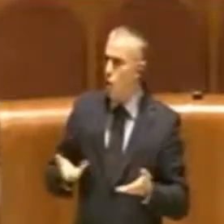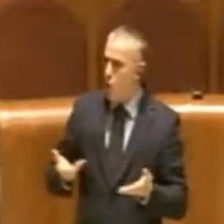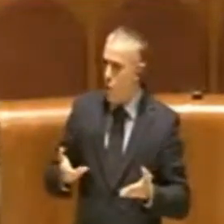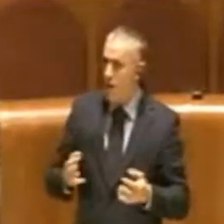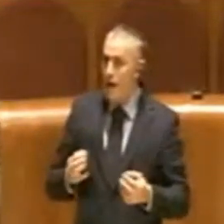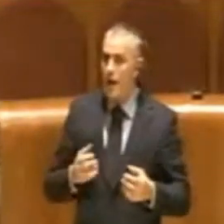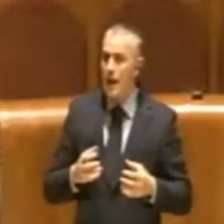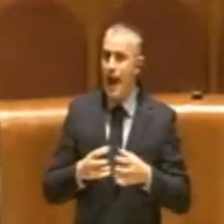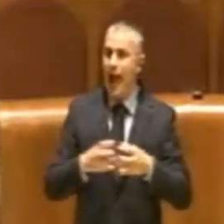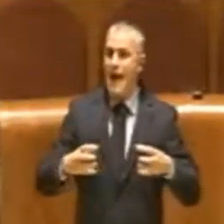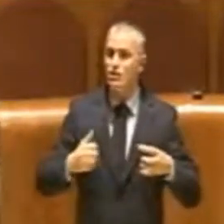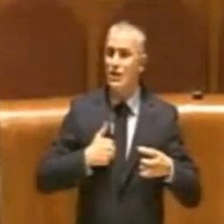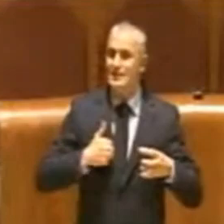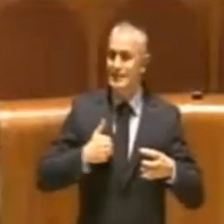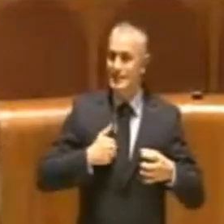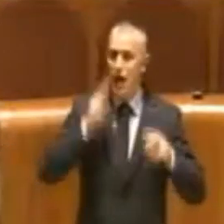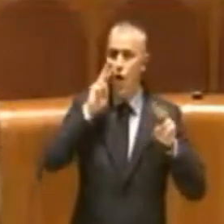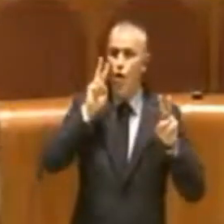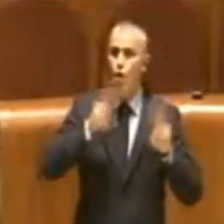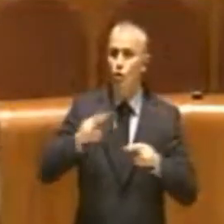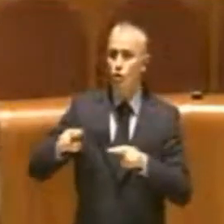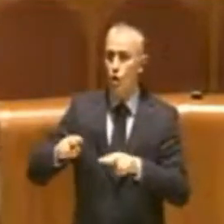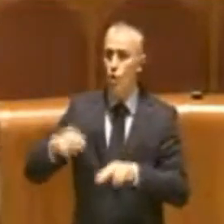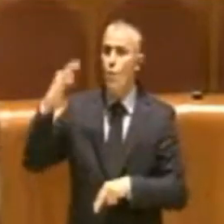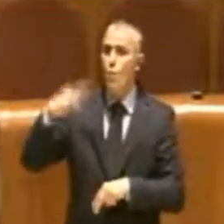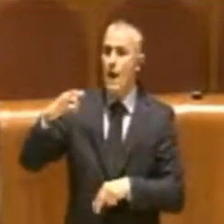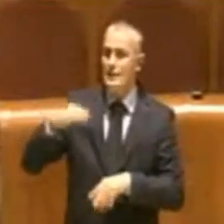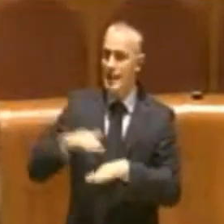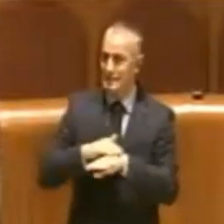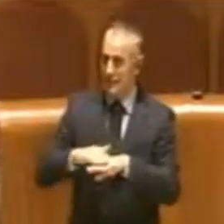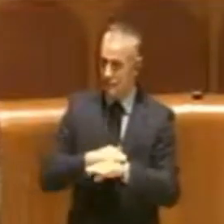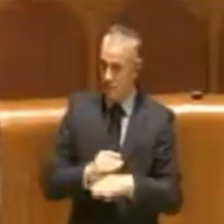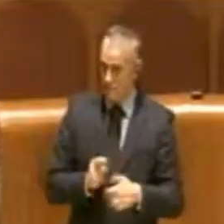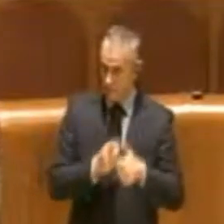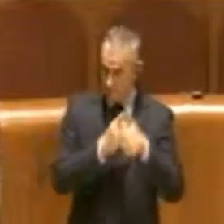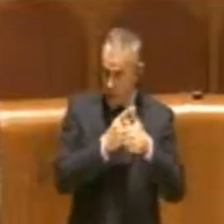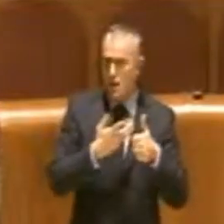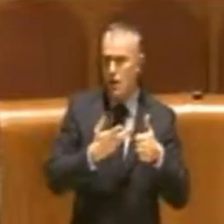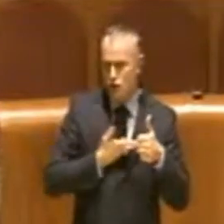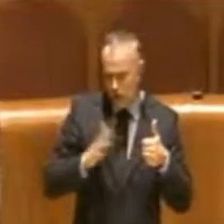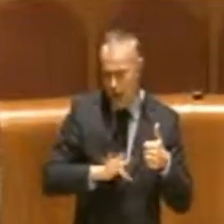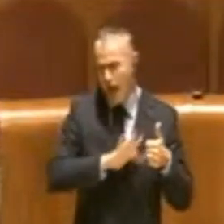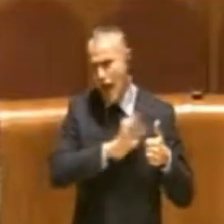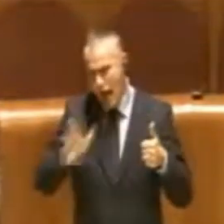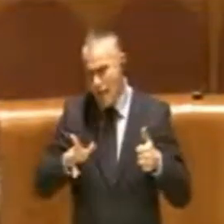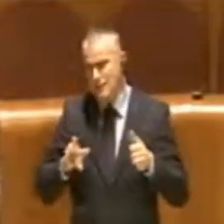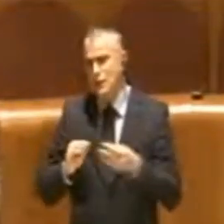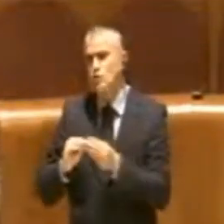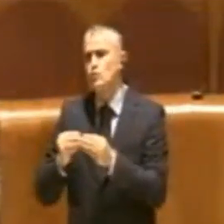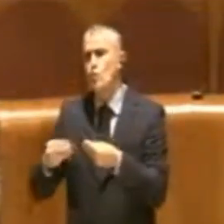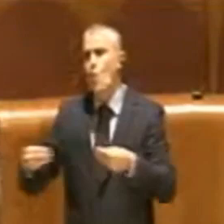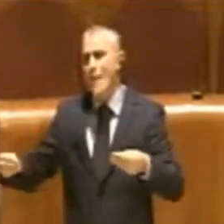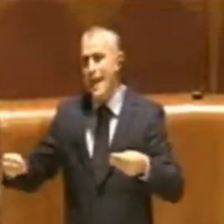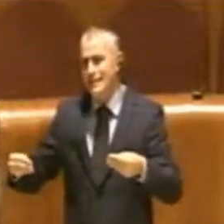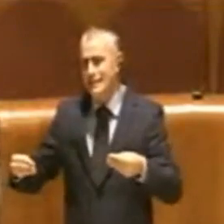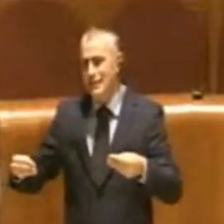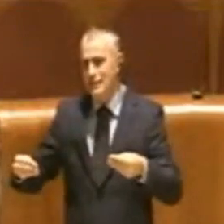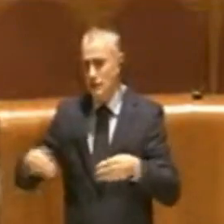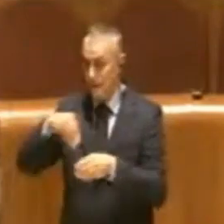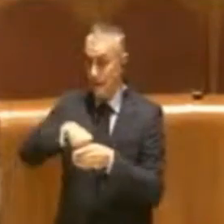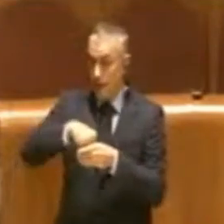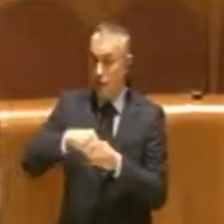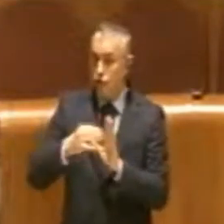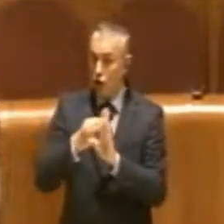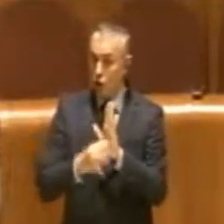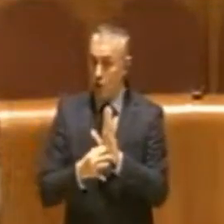dell'Agenzia del Controllo della Qualità dei Servizi, ma esistono anche altri strumenti all'interno del regolamento sui controlli interni.